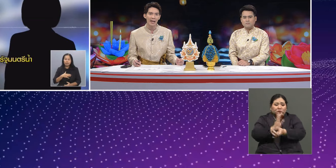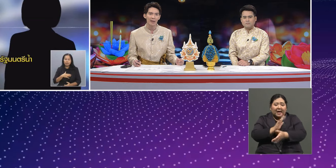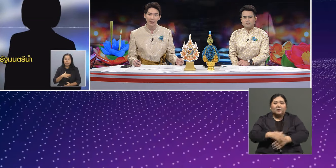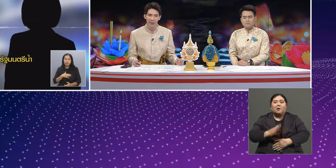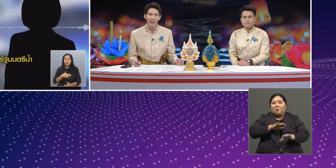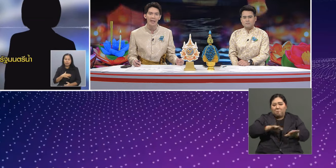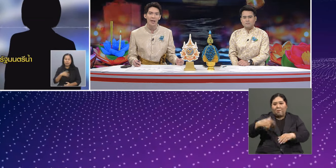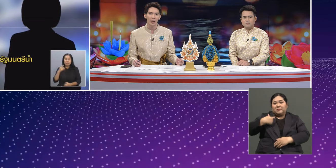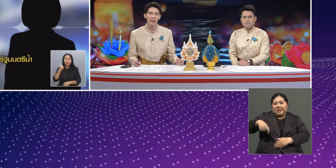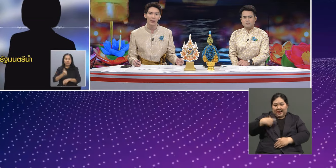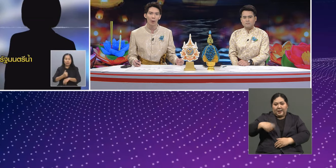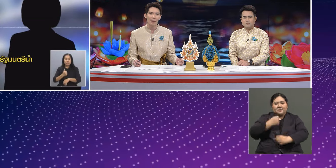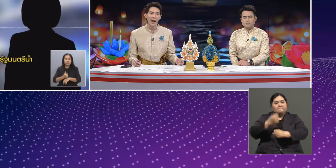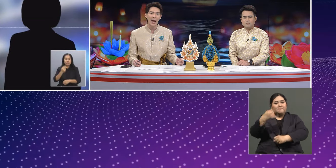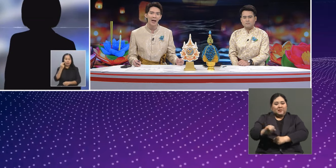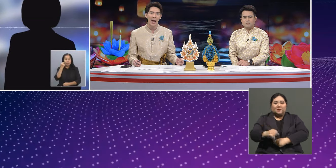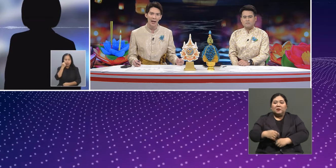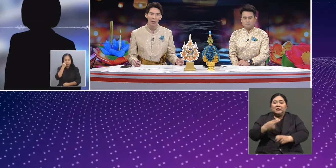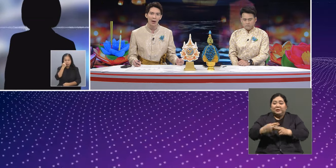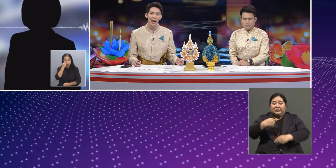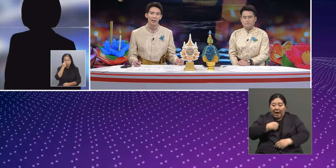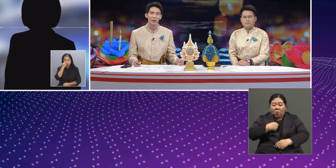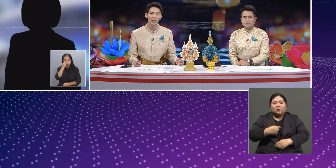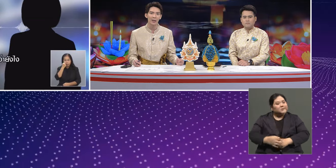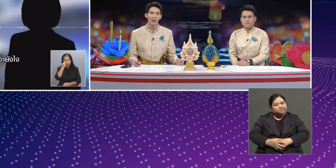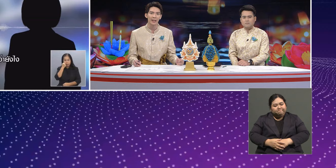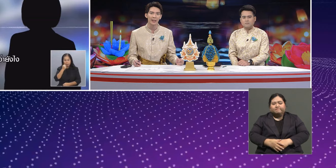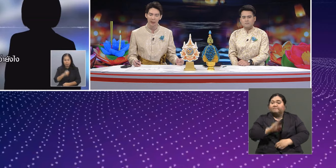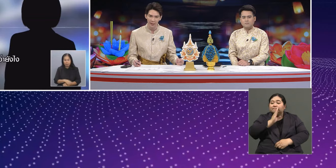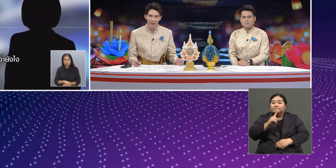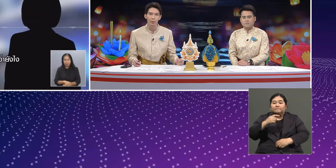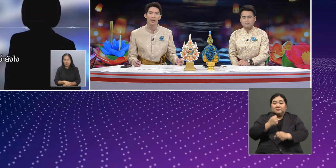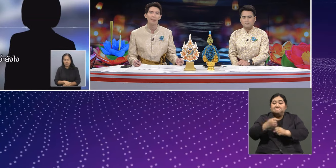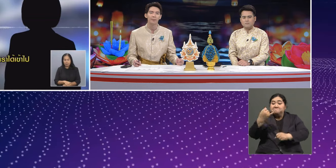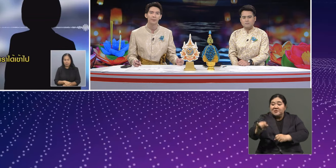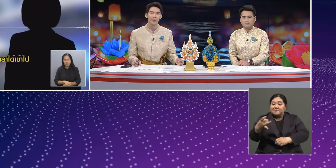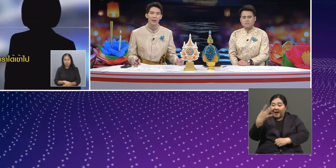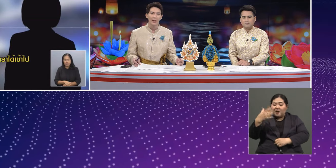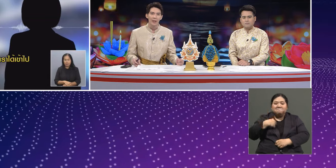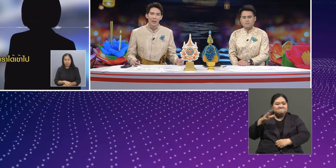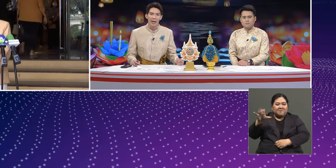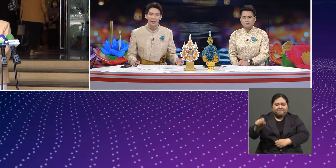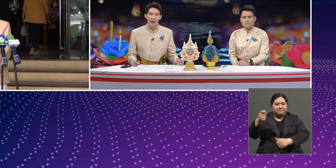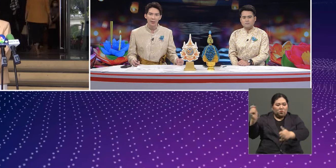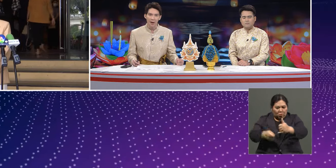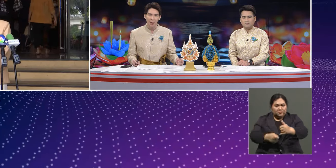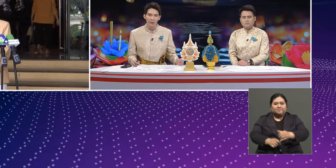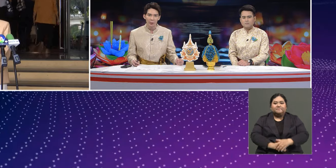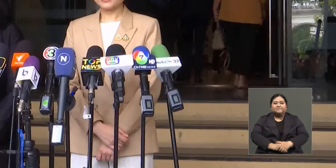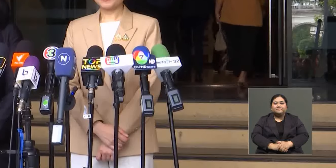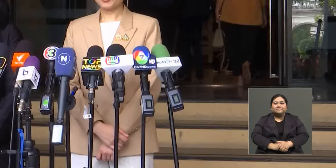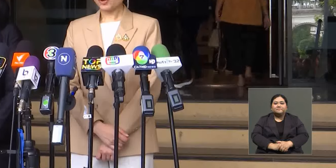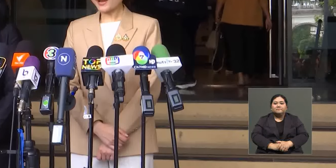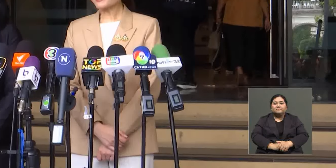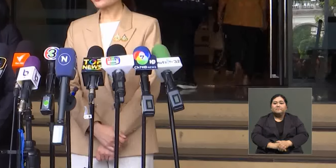ทนายเนี่ยดำเนินคดีกรณีถูกแอบอ้างหากเข้าข่ายก็จะดำเนินคดีถึงที่สุดครับนางสาวจิราภร